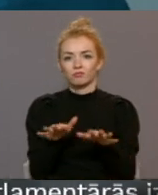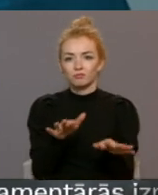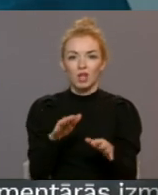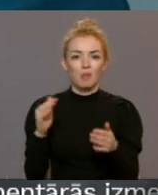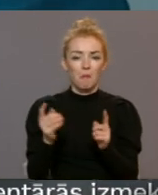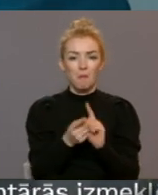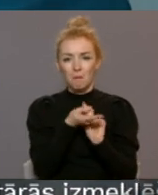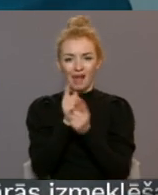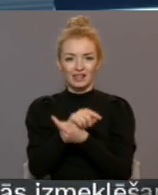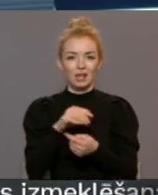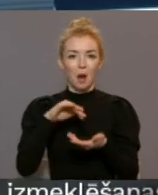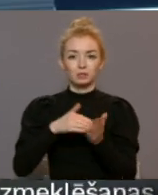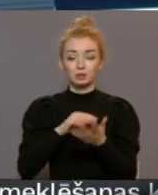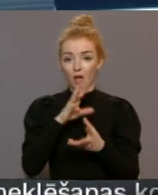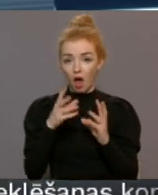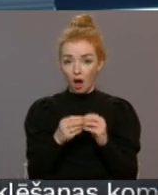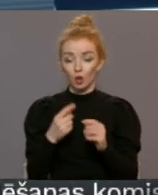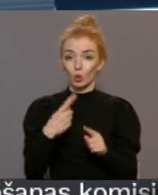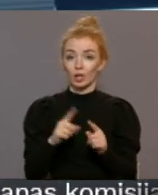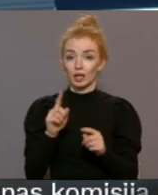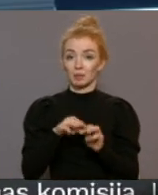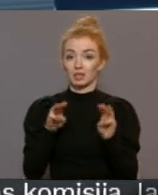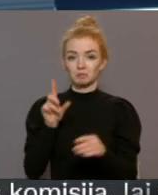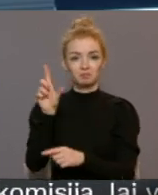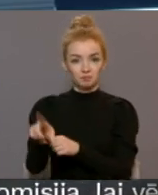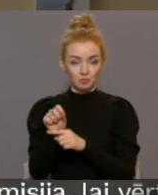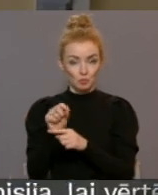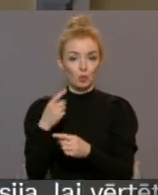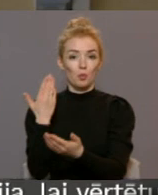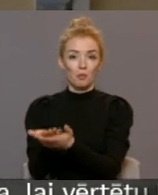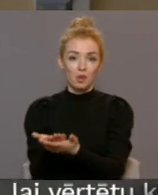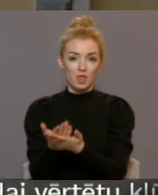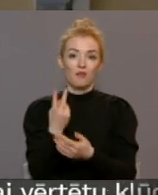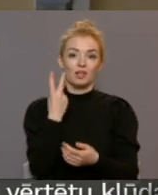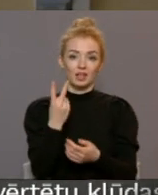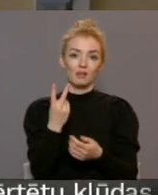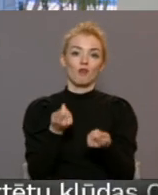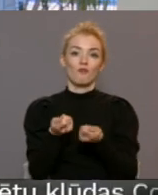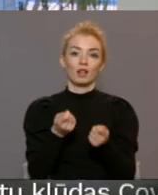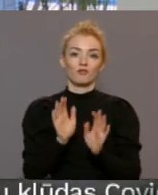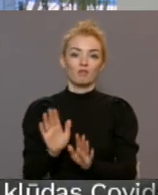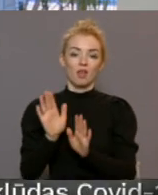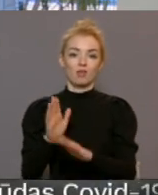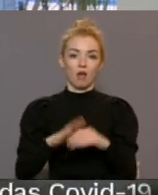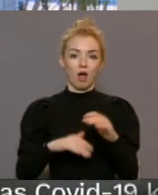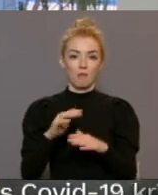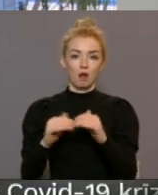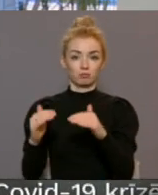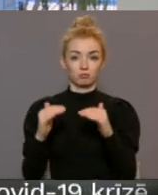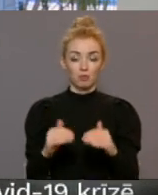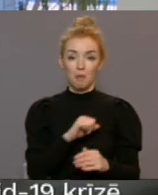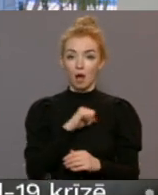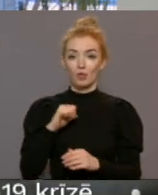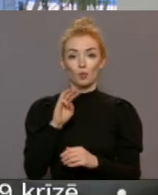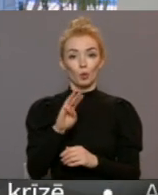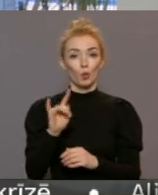apstākļi. Ministrs Mūrmanai un Braško izteicis rājienu un piedāvājis divus vakantus iestāžu līmeņu vadītāju vietnieku amatus. Pati Mūrmanam